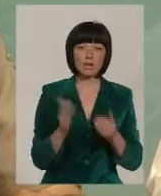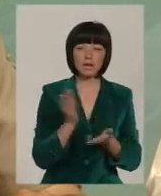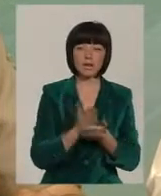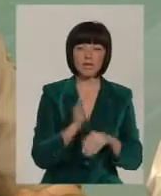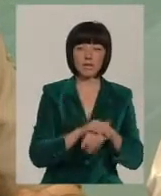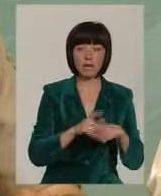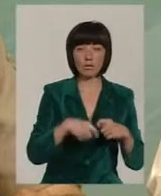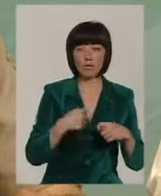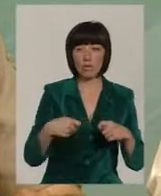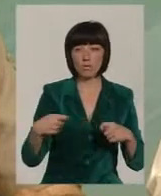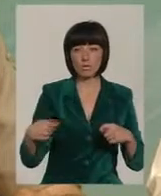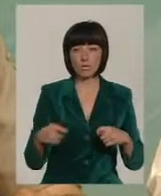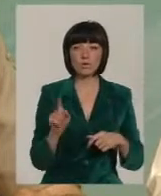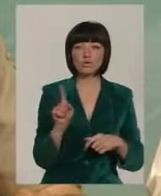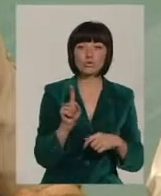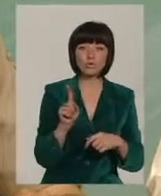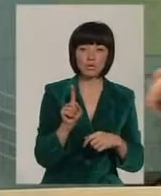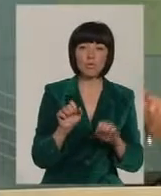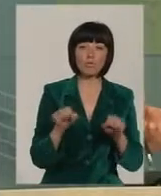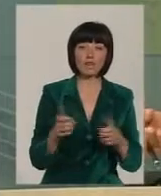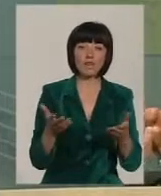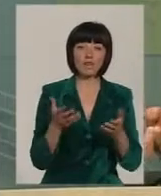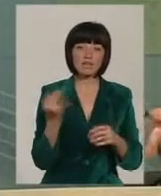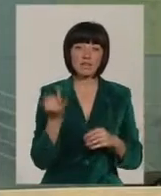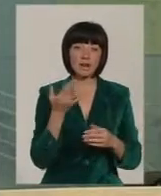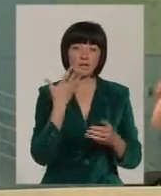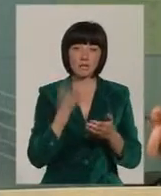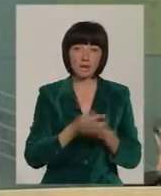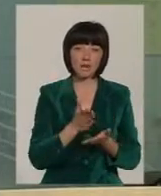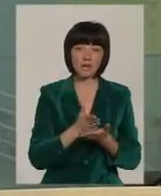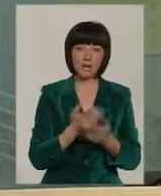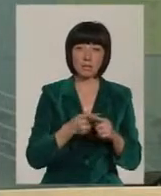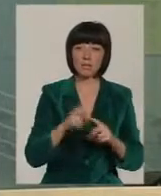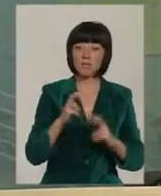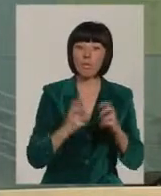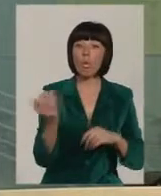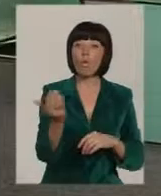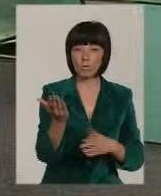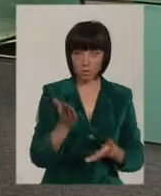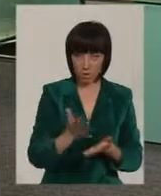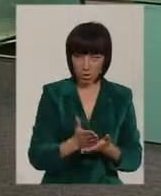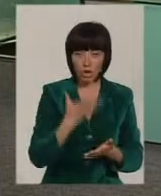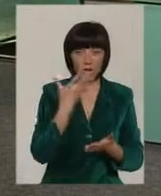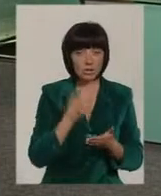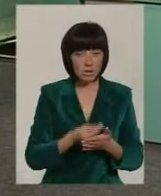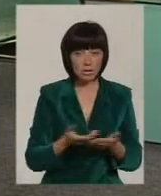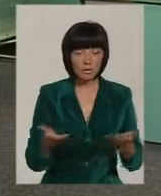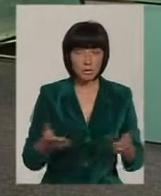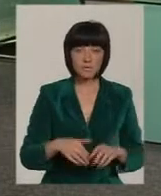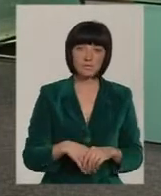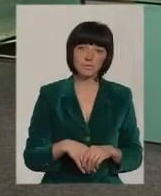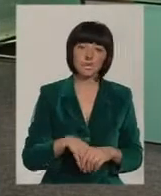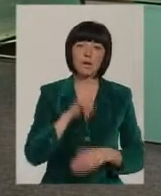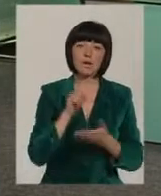факти пробуксовки, що... І, можливо, якісь інтереси свої є, тому що ті підприємства комусь належать. Тобто, можливо, тут навіть